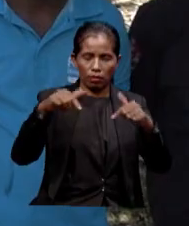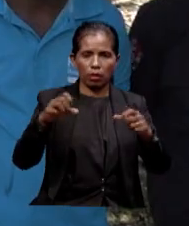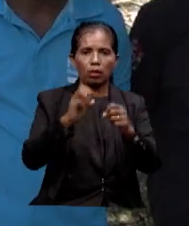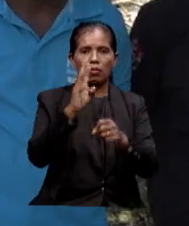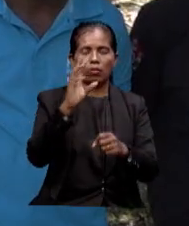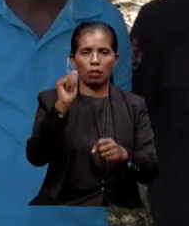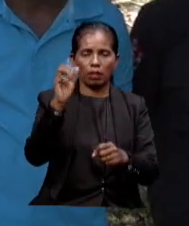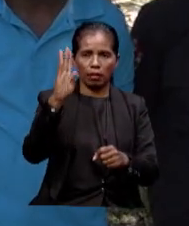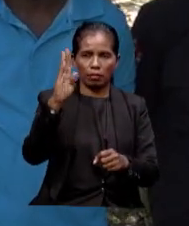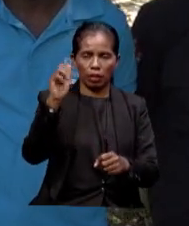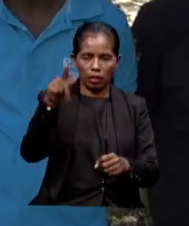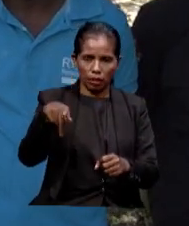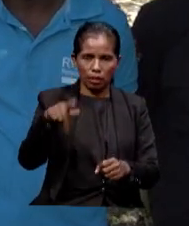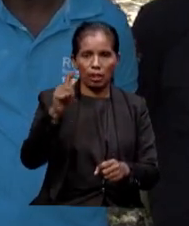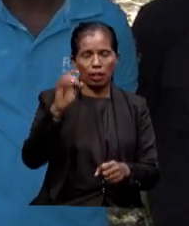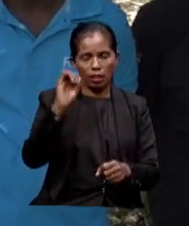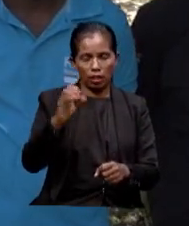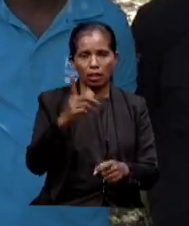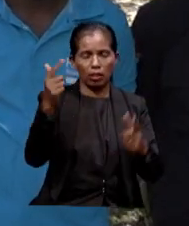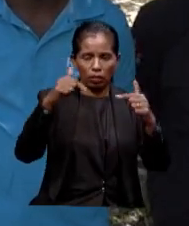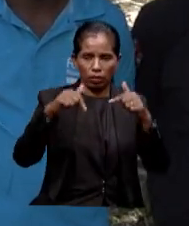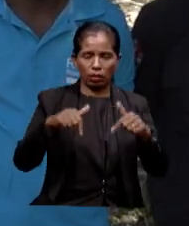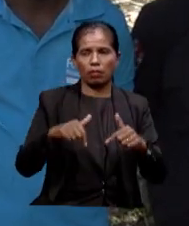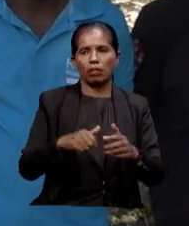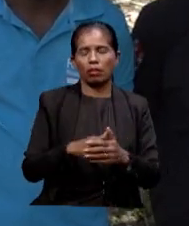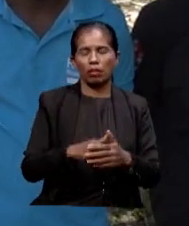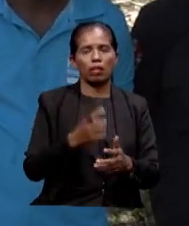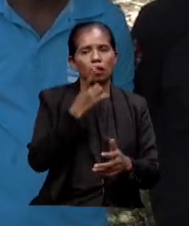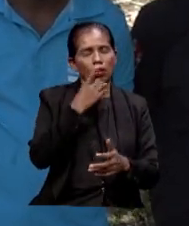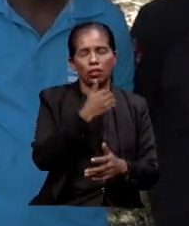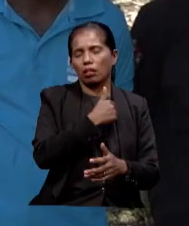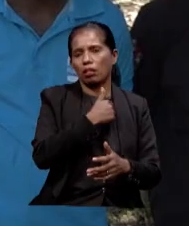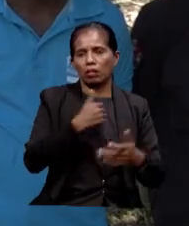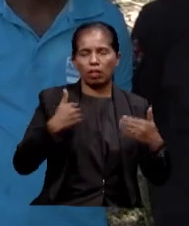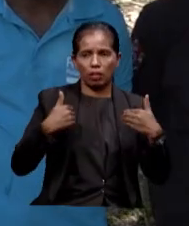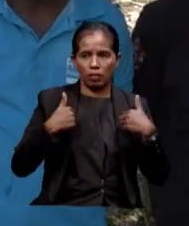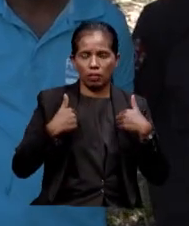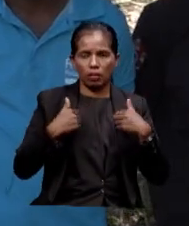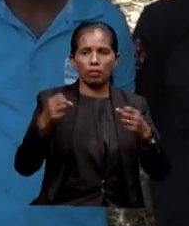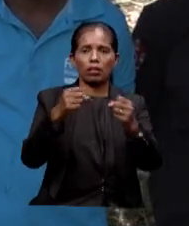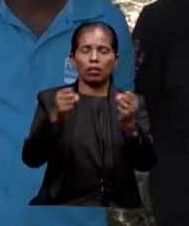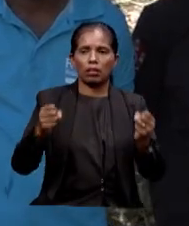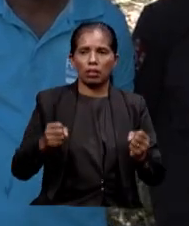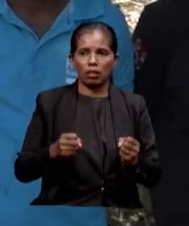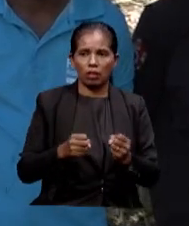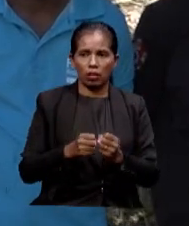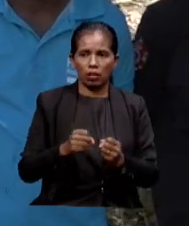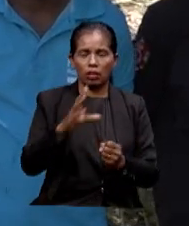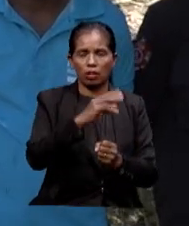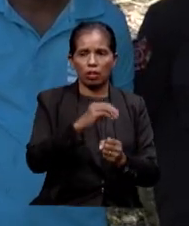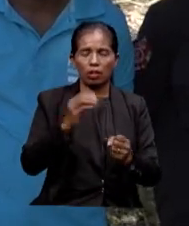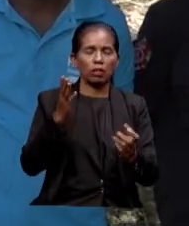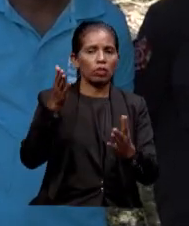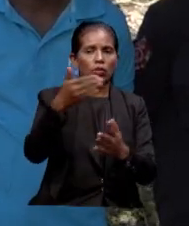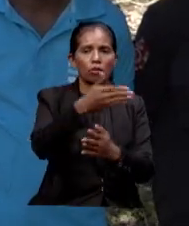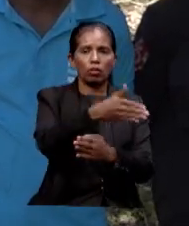waipati to ka isture sirne hisiro ki iha fal suku loi ulunia tum fal